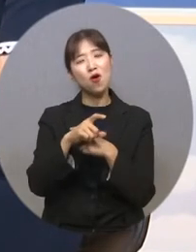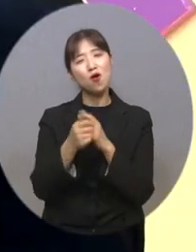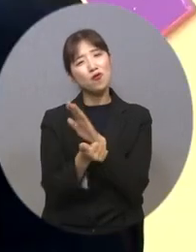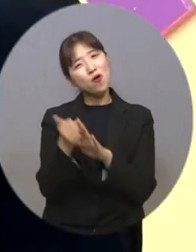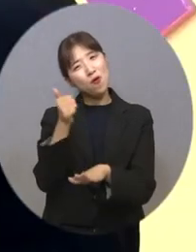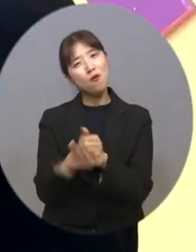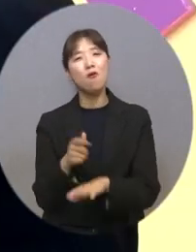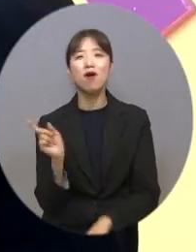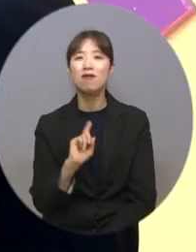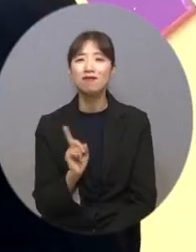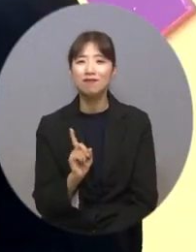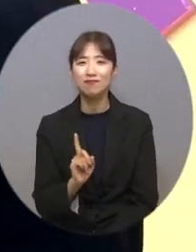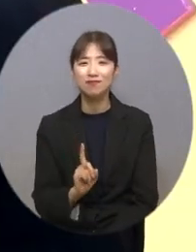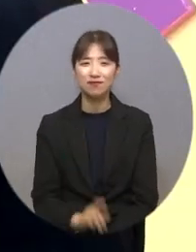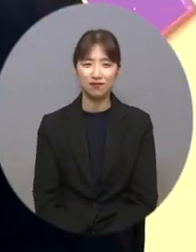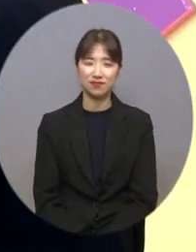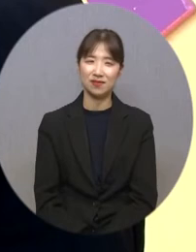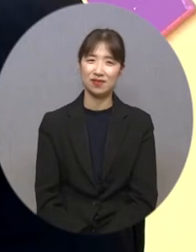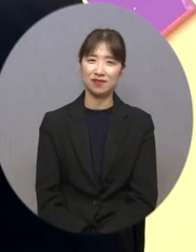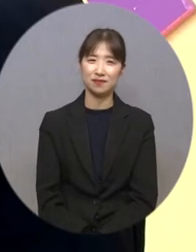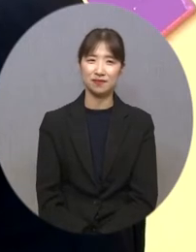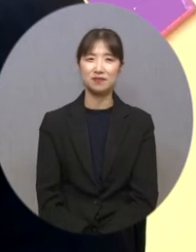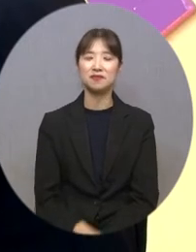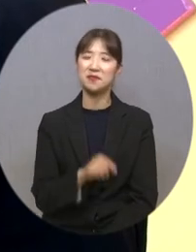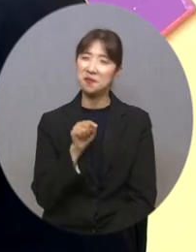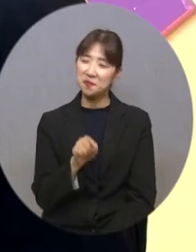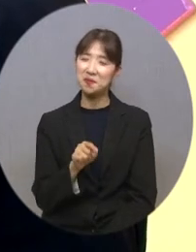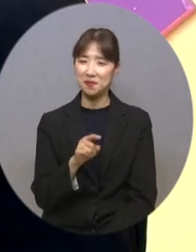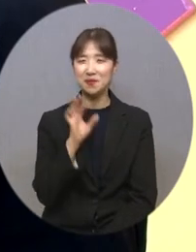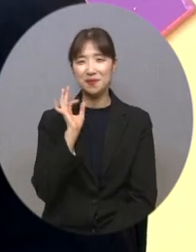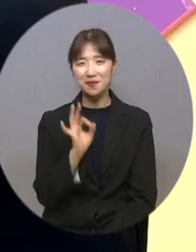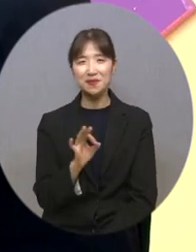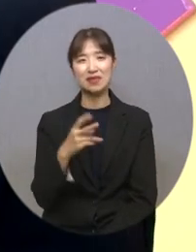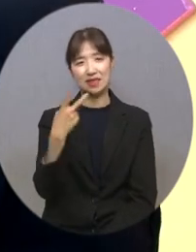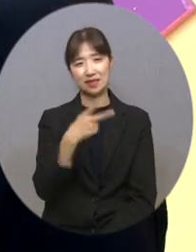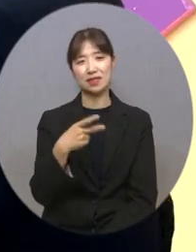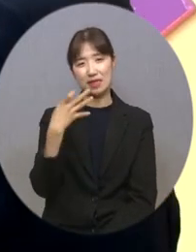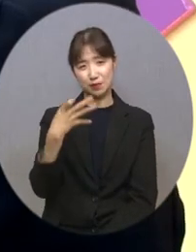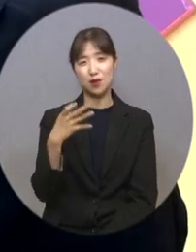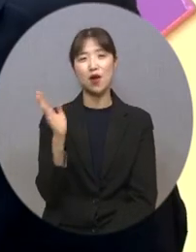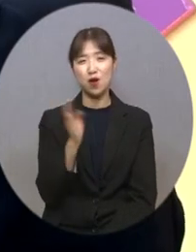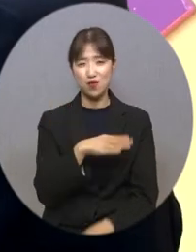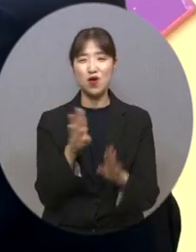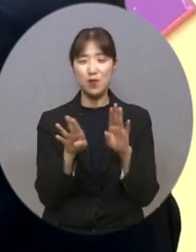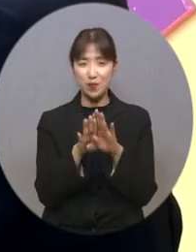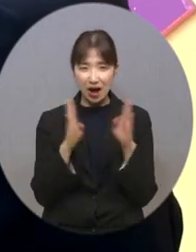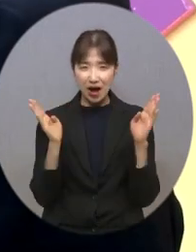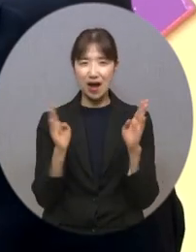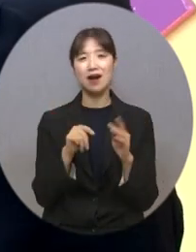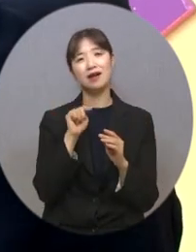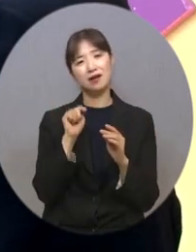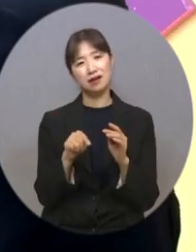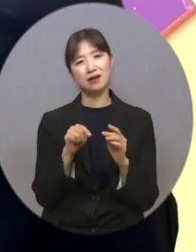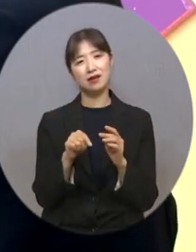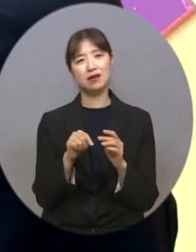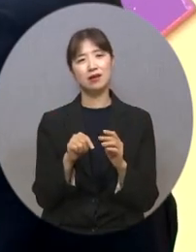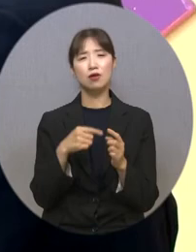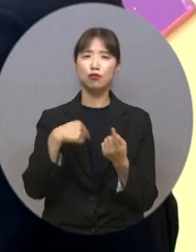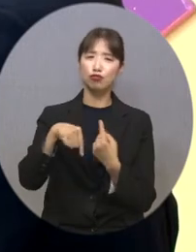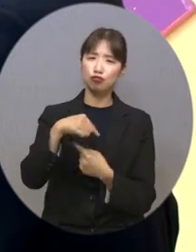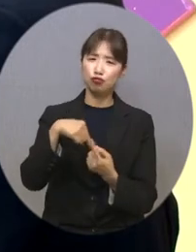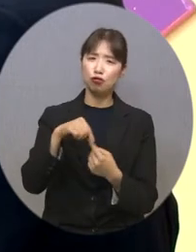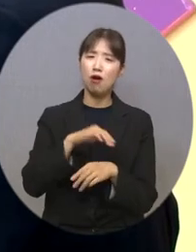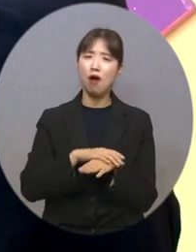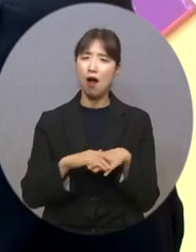있을까요? 나름의 성과라고 이렇게 할 수는 없고요. 이제 2014년학교 개원을 이렇게 하면서 과연 이